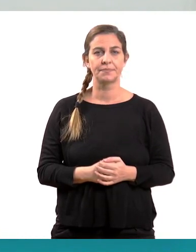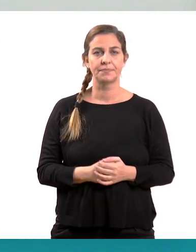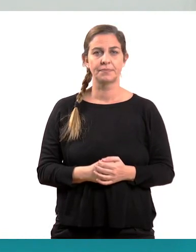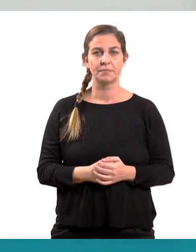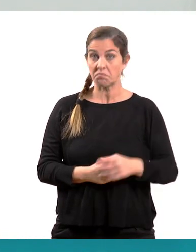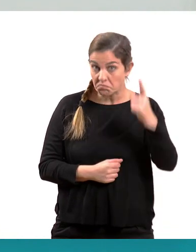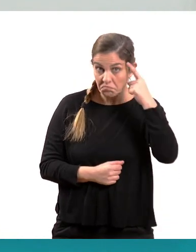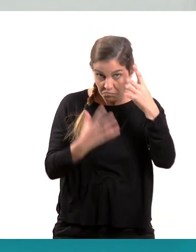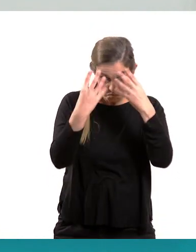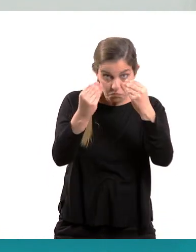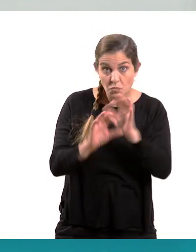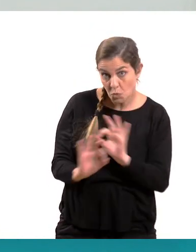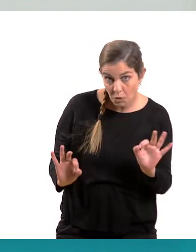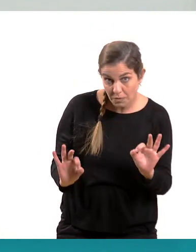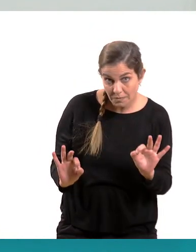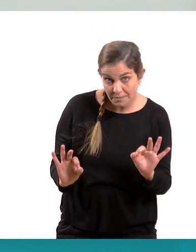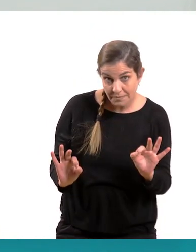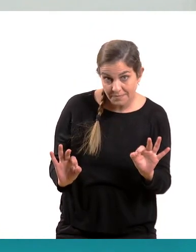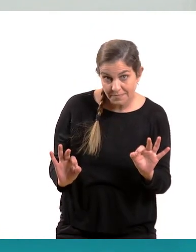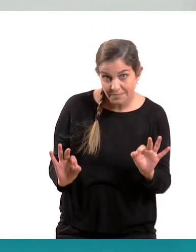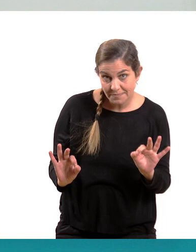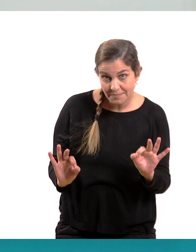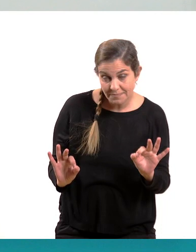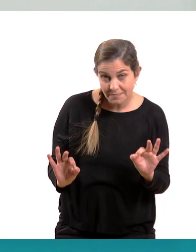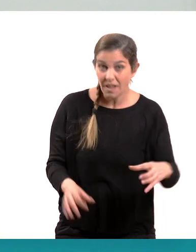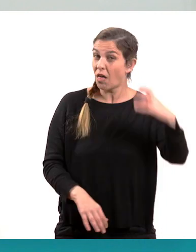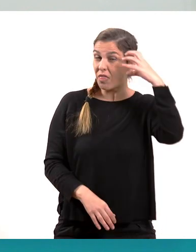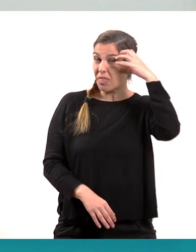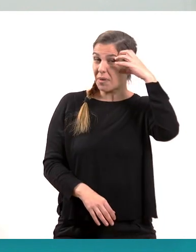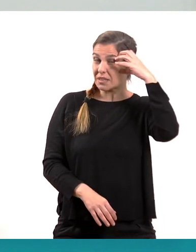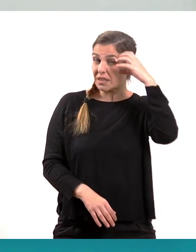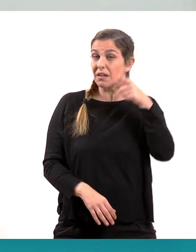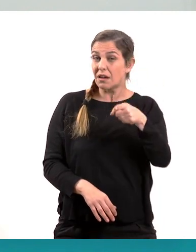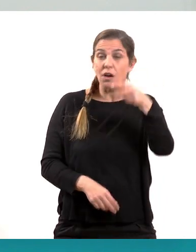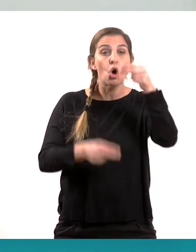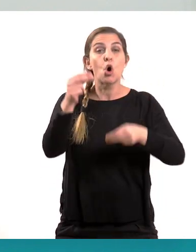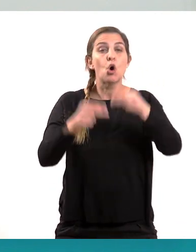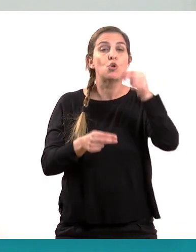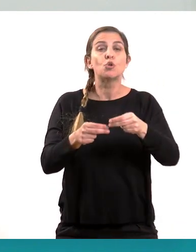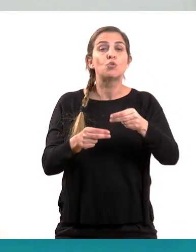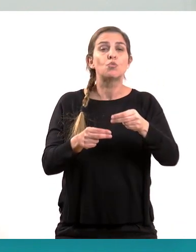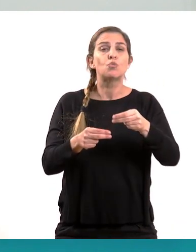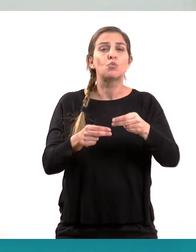Το καταλάβατε? Τι μας έλεγε το πλοίο, το πρόβλημα από την αρχή.